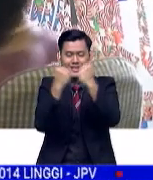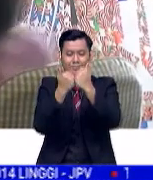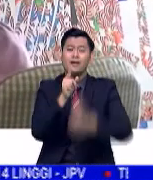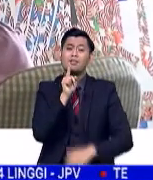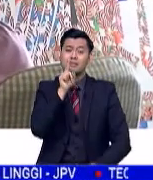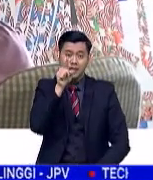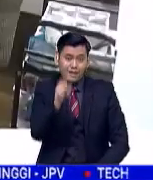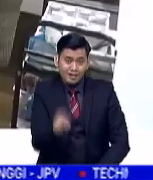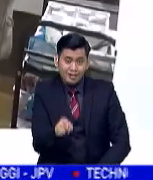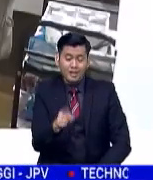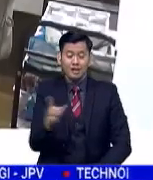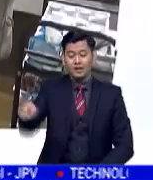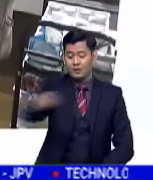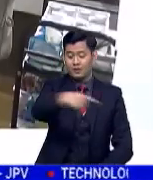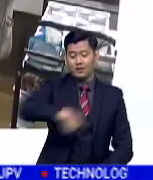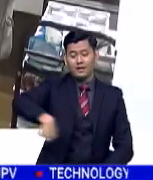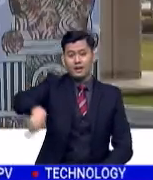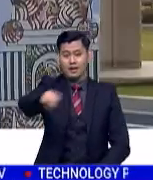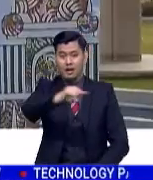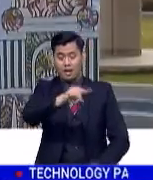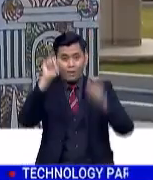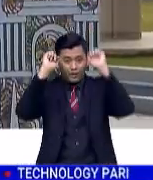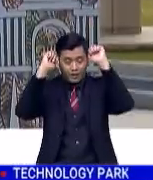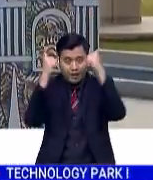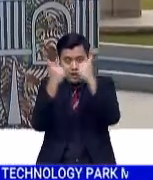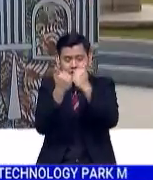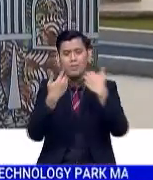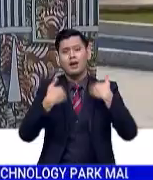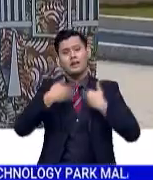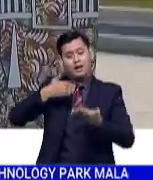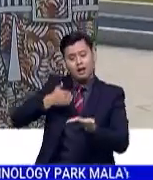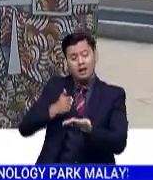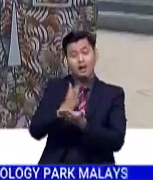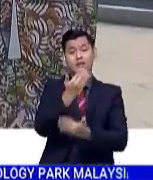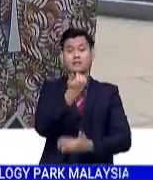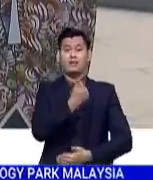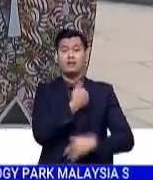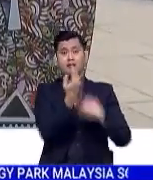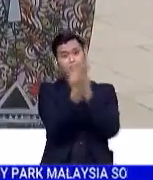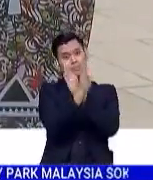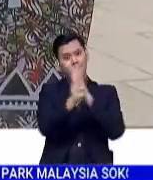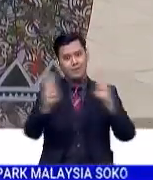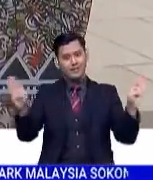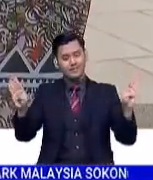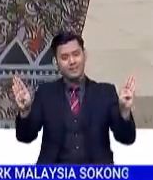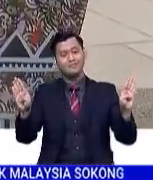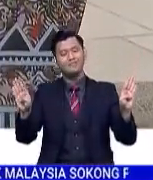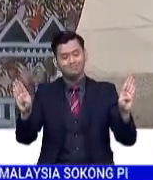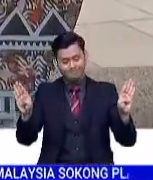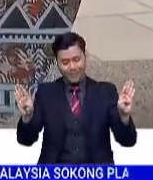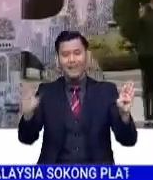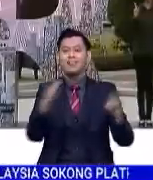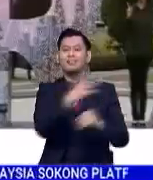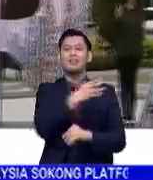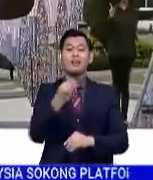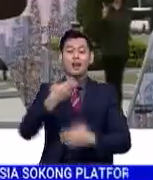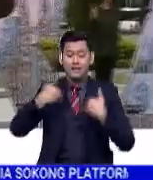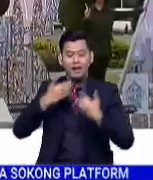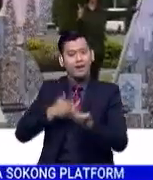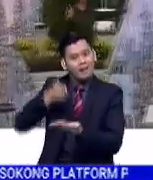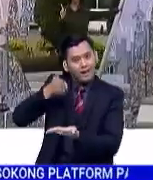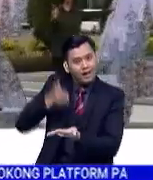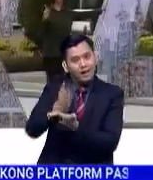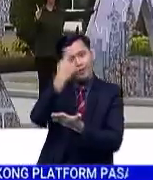Hakikatnya, golongan autisma mempunyai hak menentukan nasib sendiri, kebebasan dan autonomi serta hak